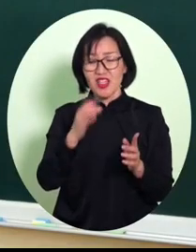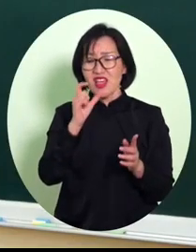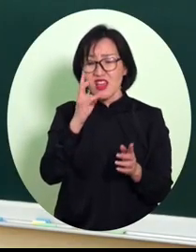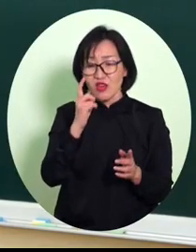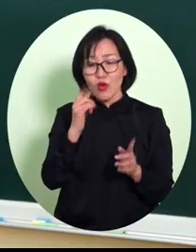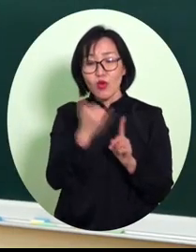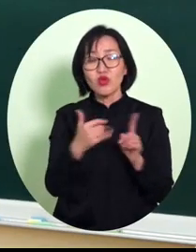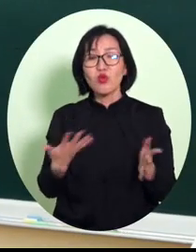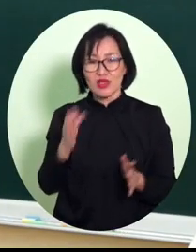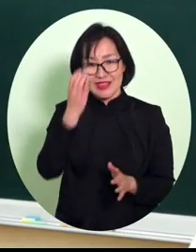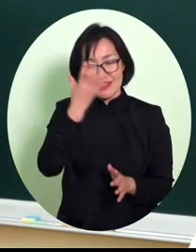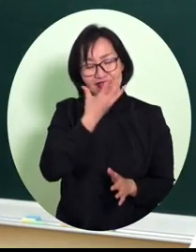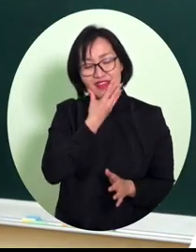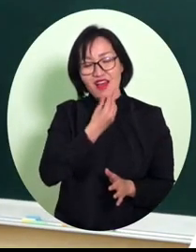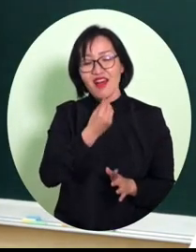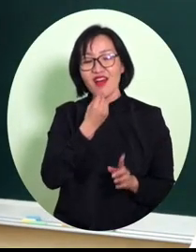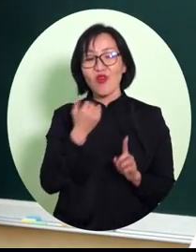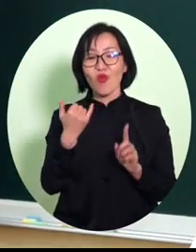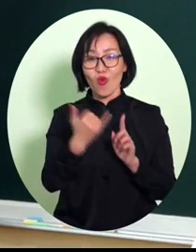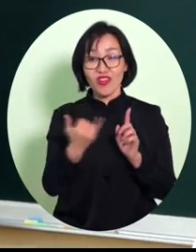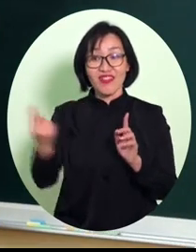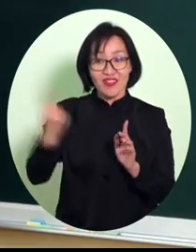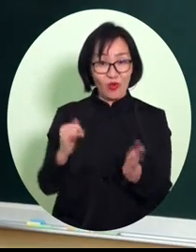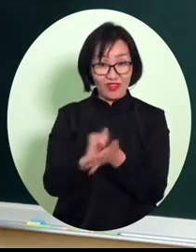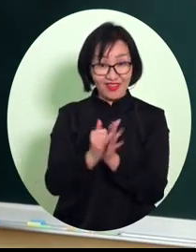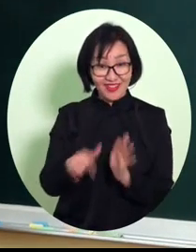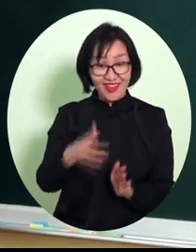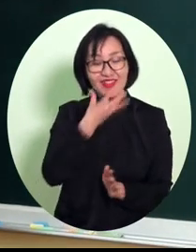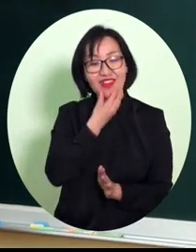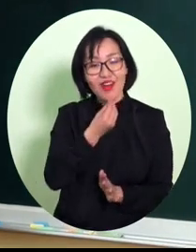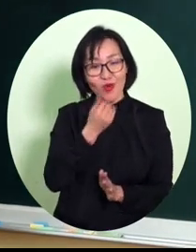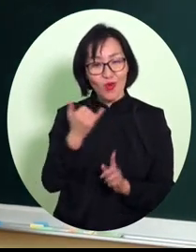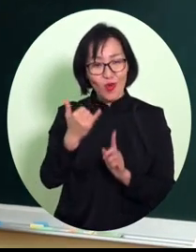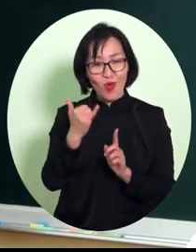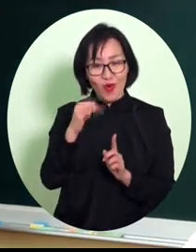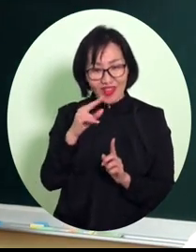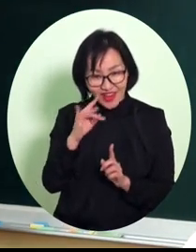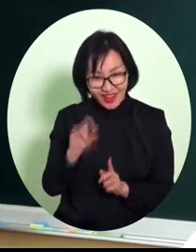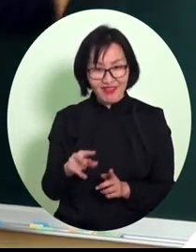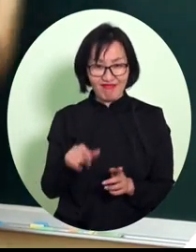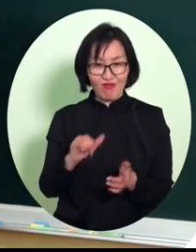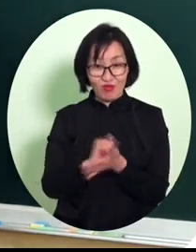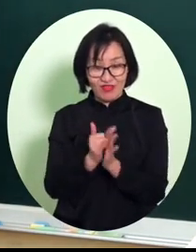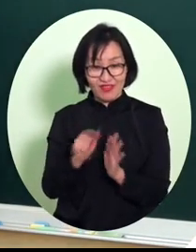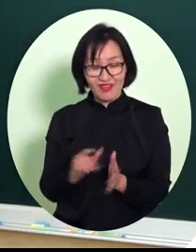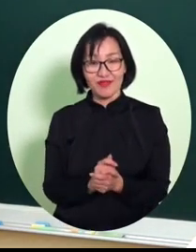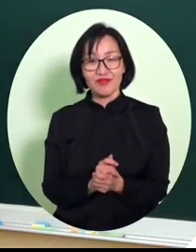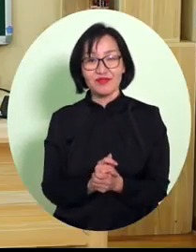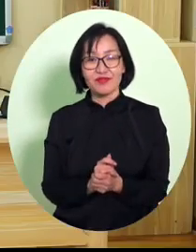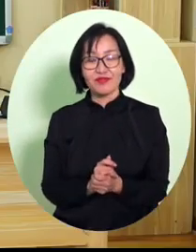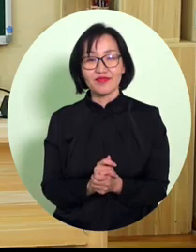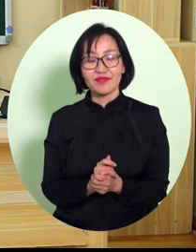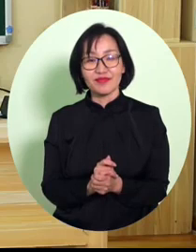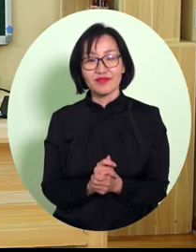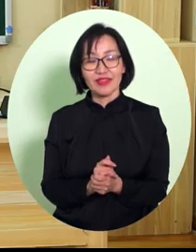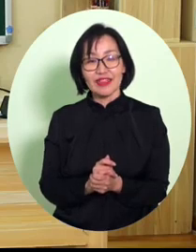Оо сайхан үйлрэл болох гэдэг юм шиг байна тийм ээ. За зүйтэй сайхан уурал болох ч байгаа юм шиг санагдаж байна. За